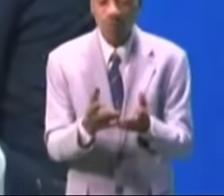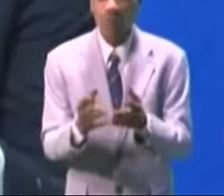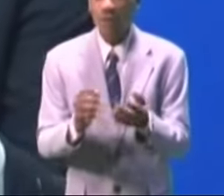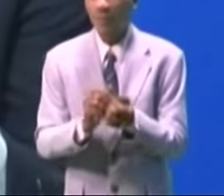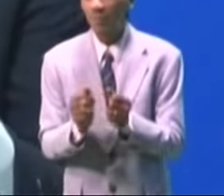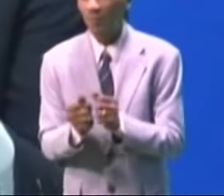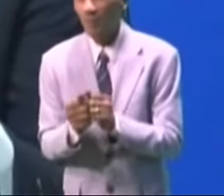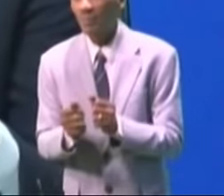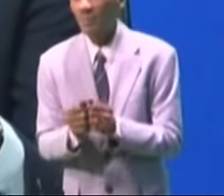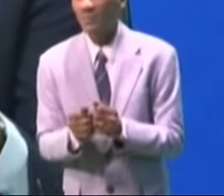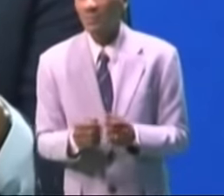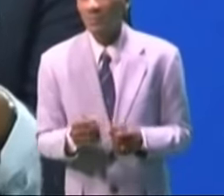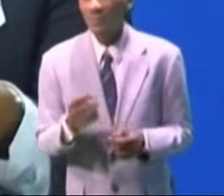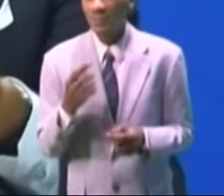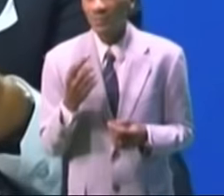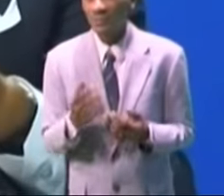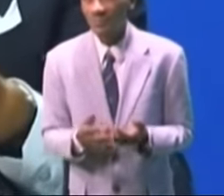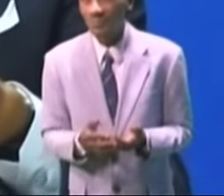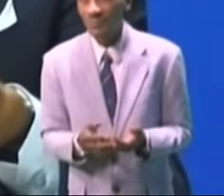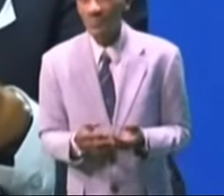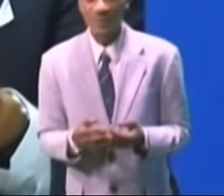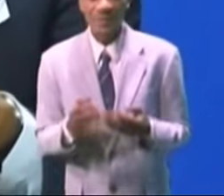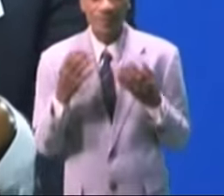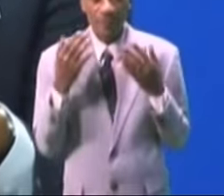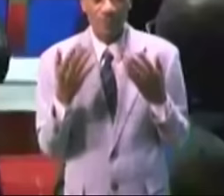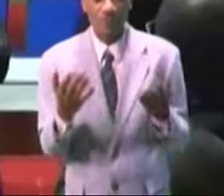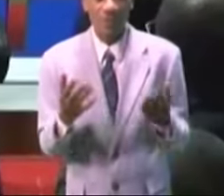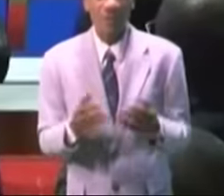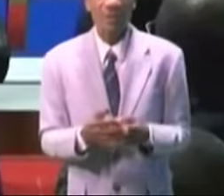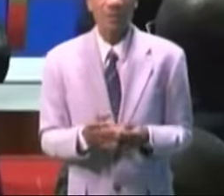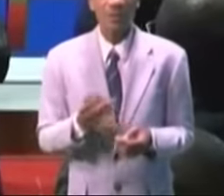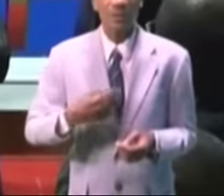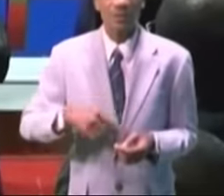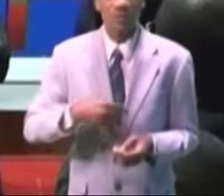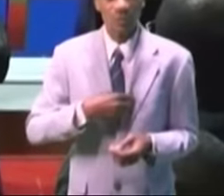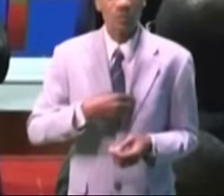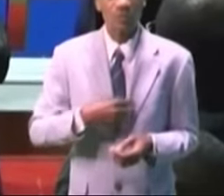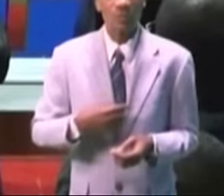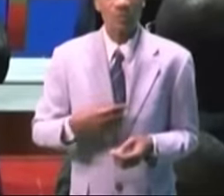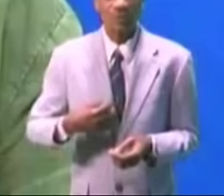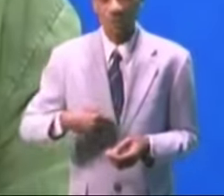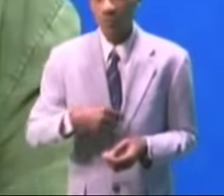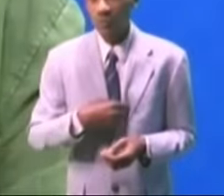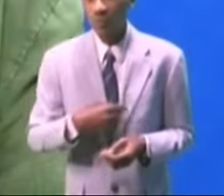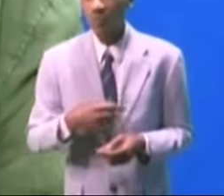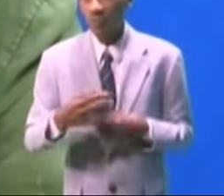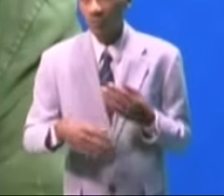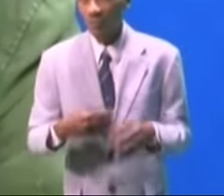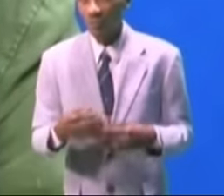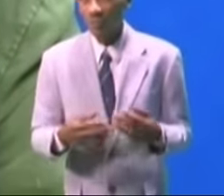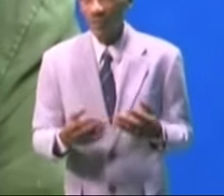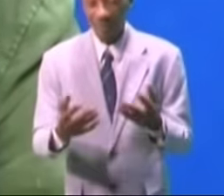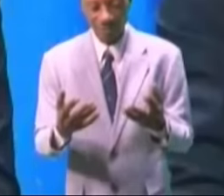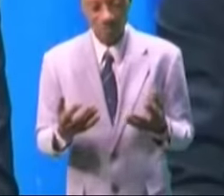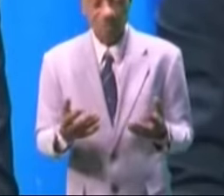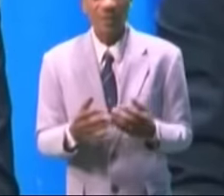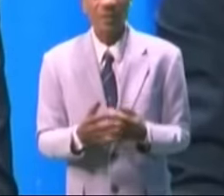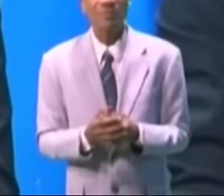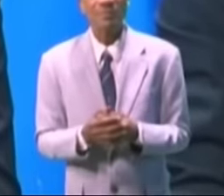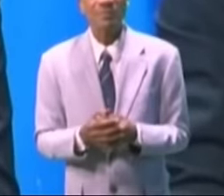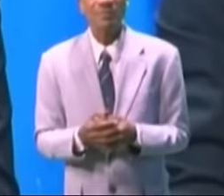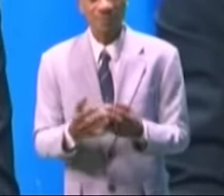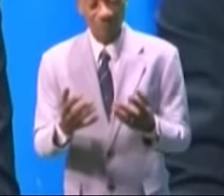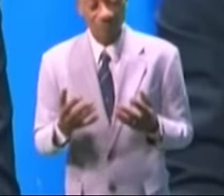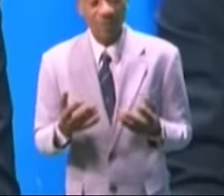nommer. C'est un État récelleur et qui a d'autres États, d'autres implications. Au front judiciaire, les avocats de la RDC et ses